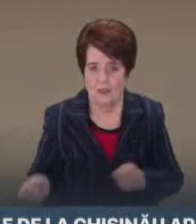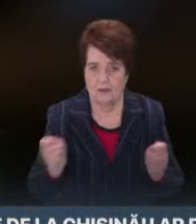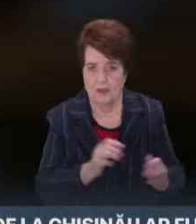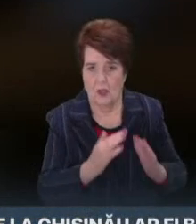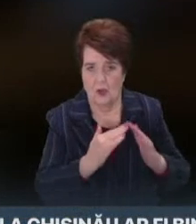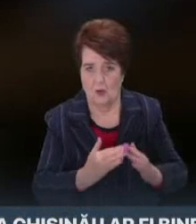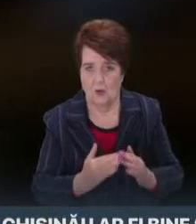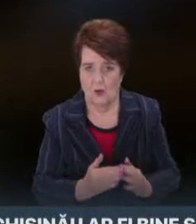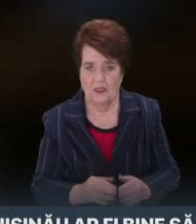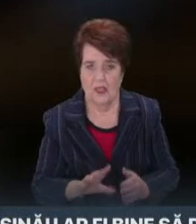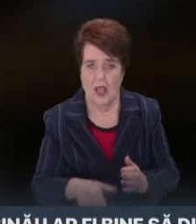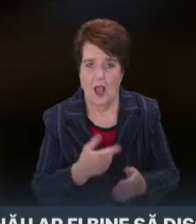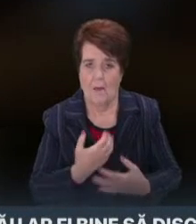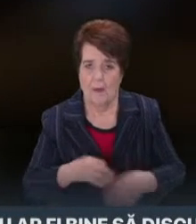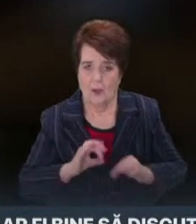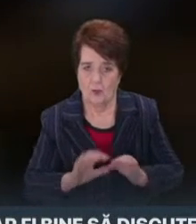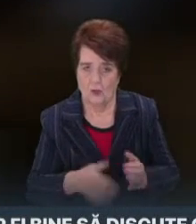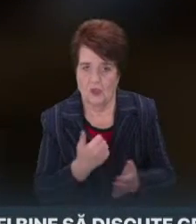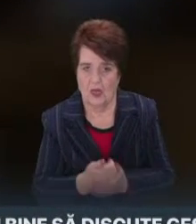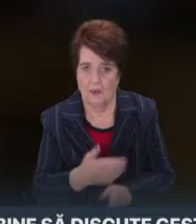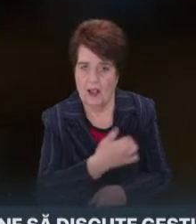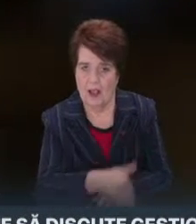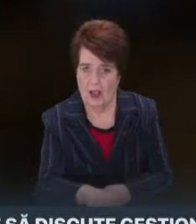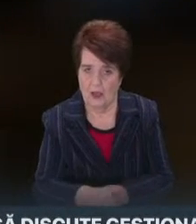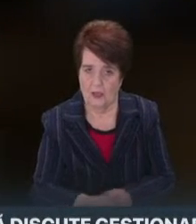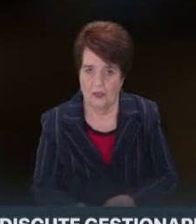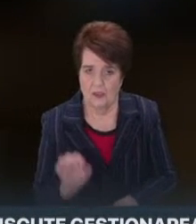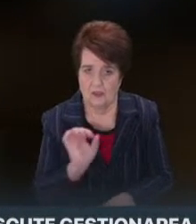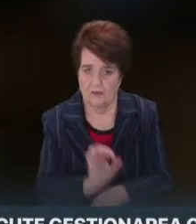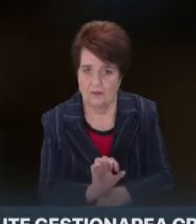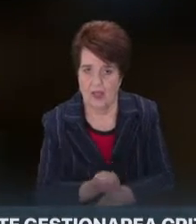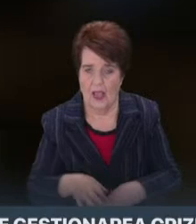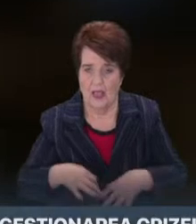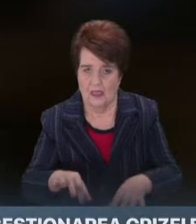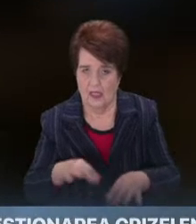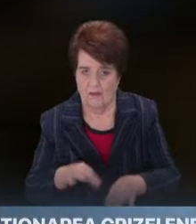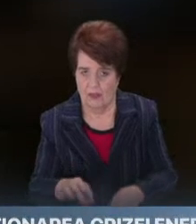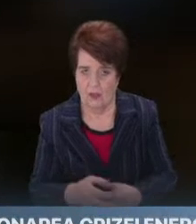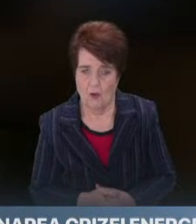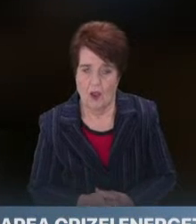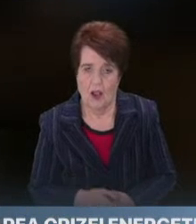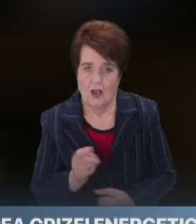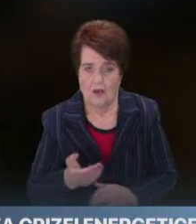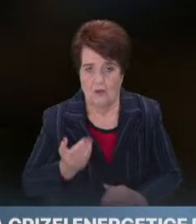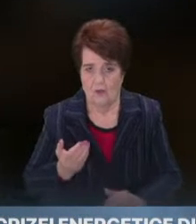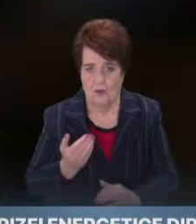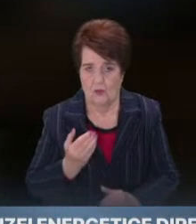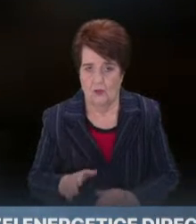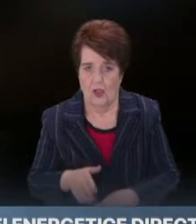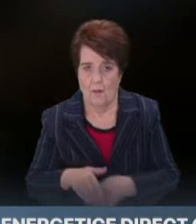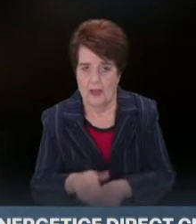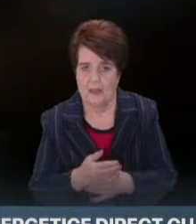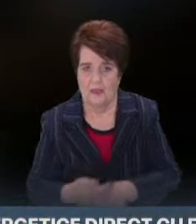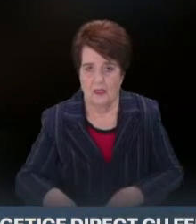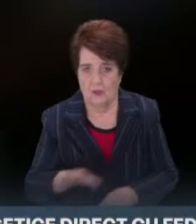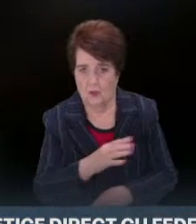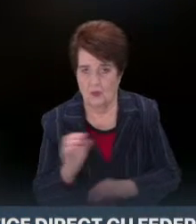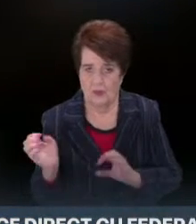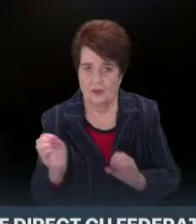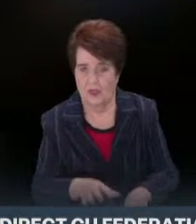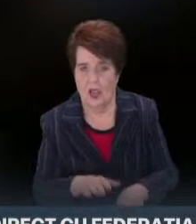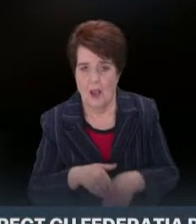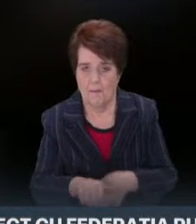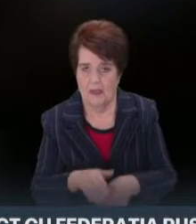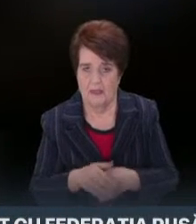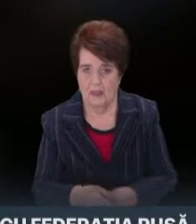fața Procuraturii Generale pe carosabil, blocând astfel traficul rutier. Ulterior, toți manifestații au părăsit protestul